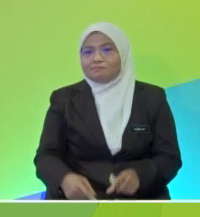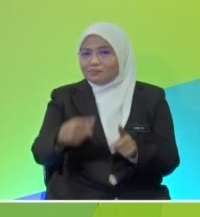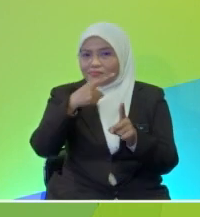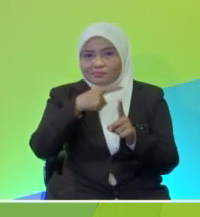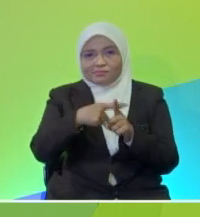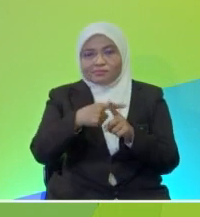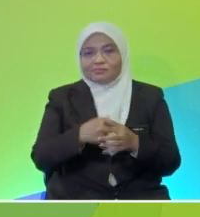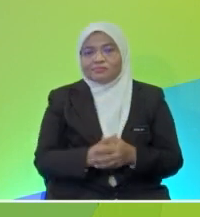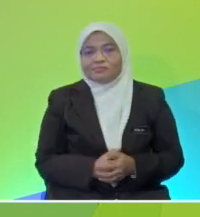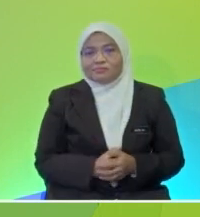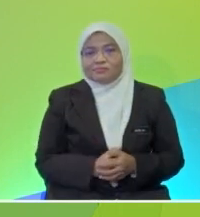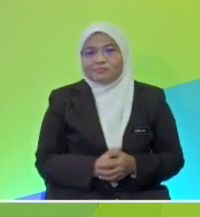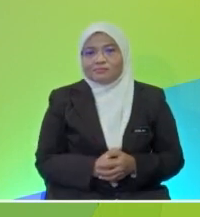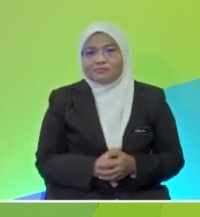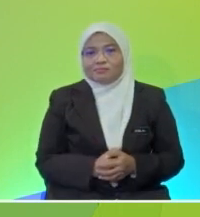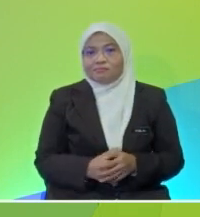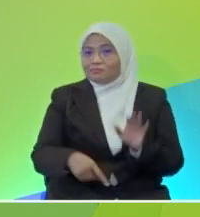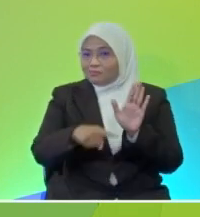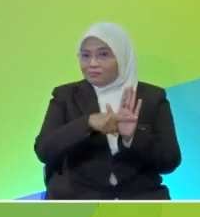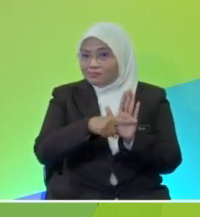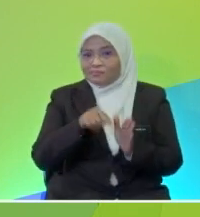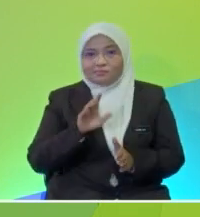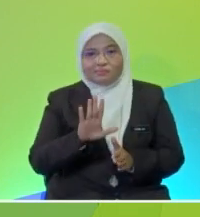tidak dapat kita tolak